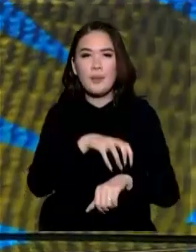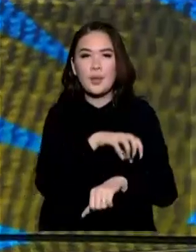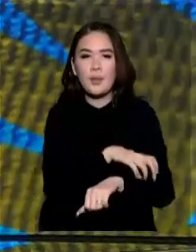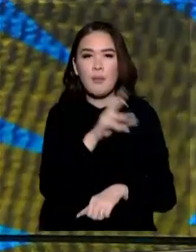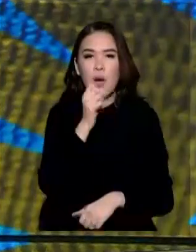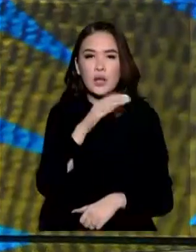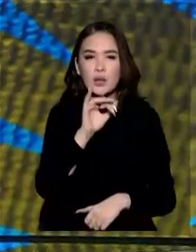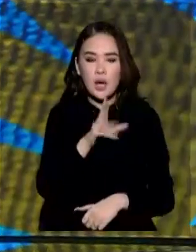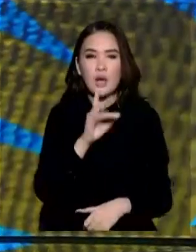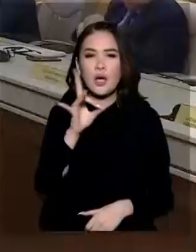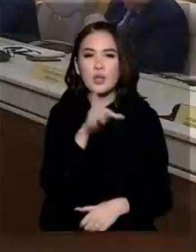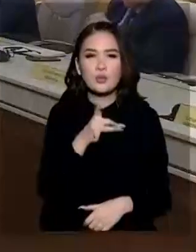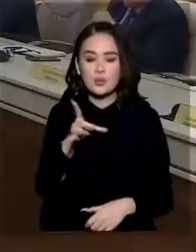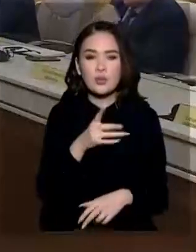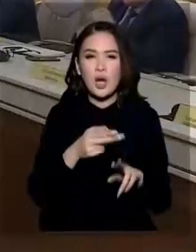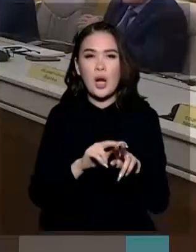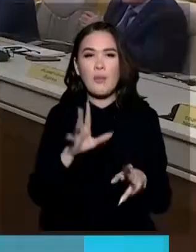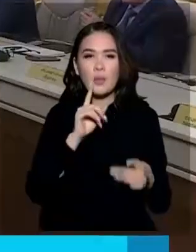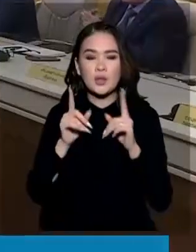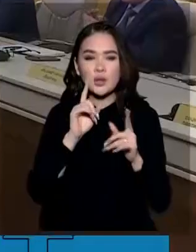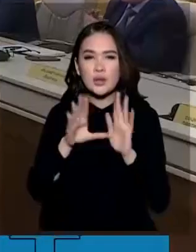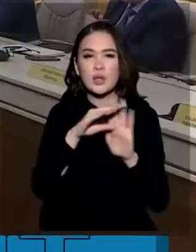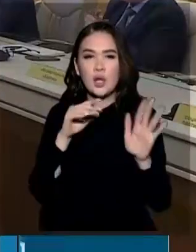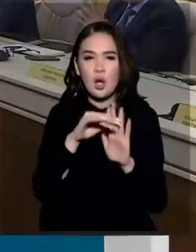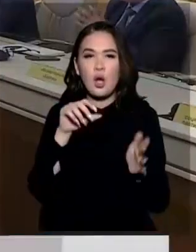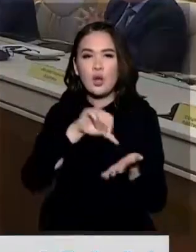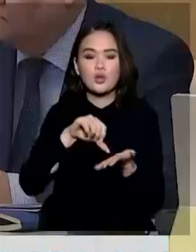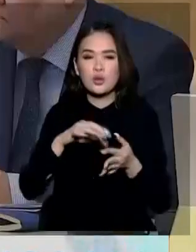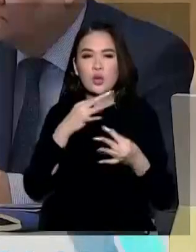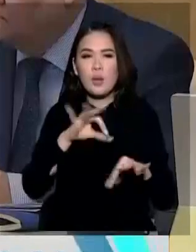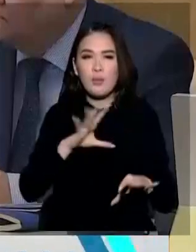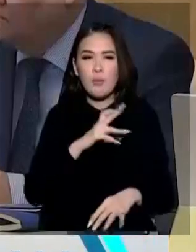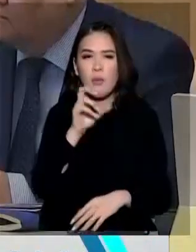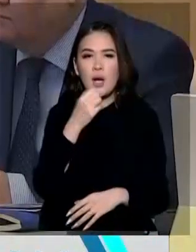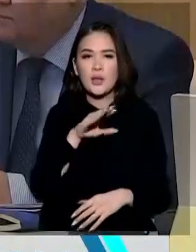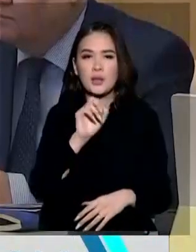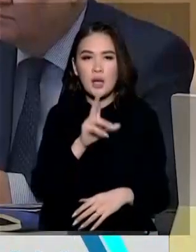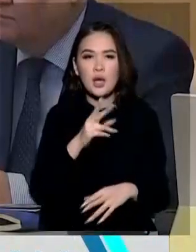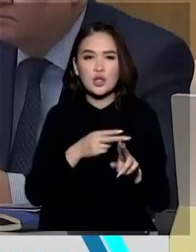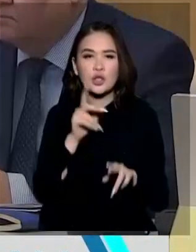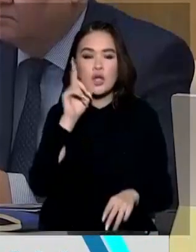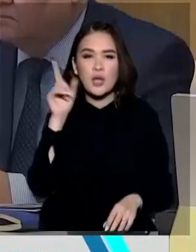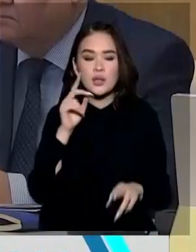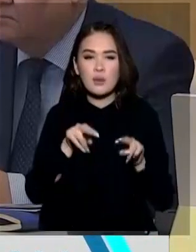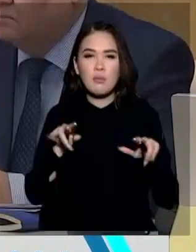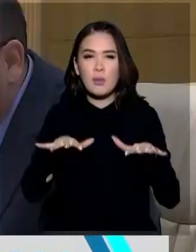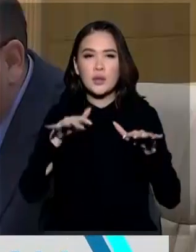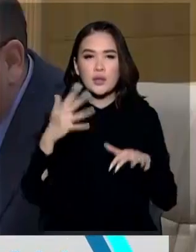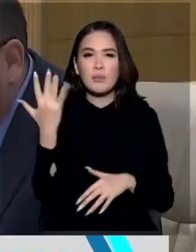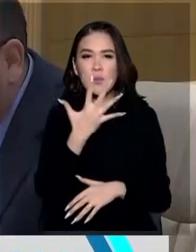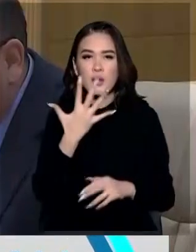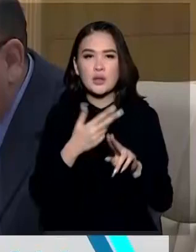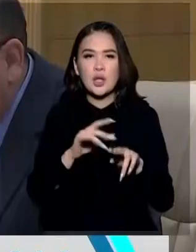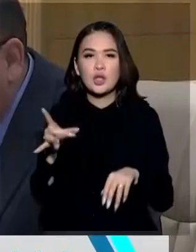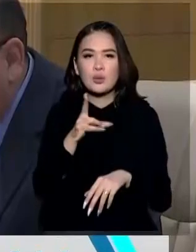және республика партияларына мәслихат сайлауына қатысуға рұқсат берді. Сонымен байтақ жасылдар партиясы 5 өңірде,